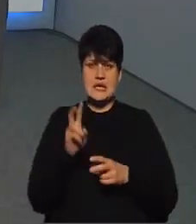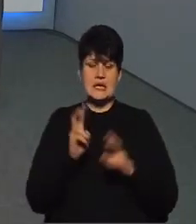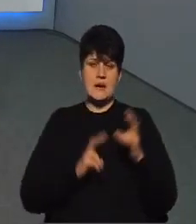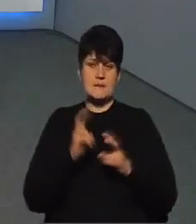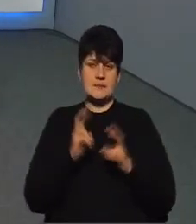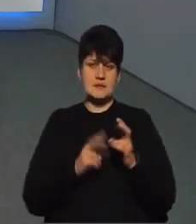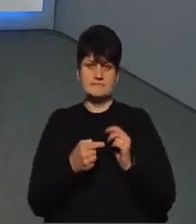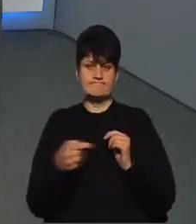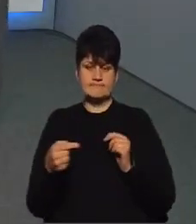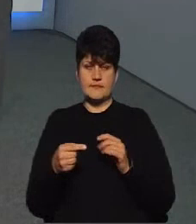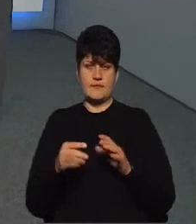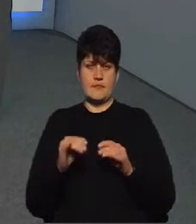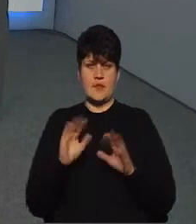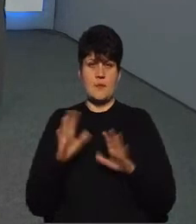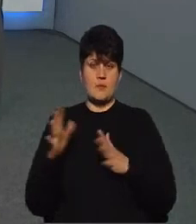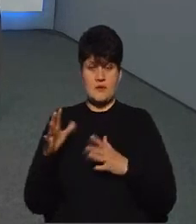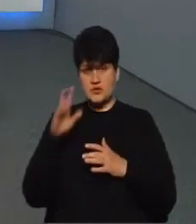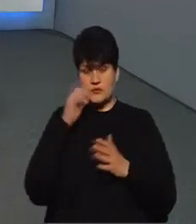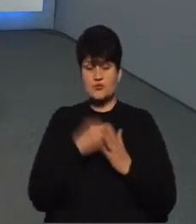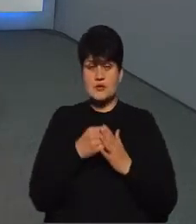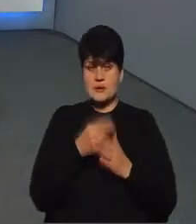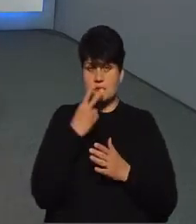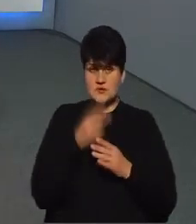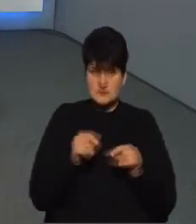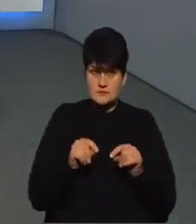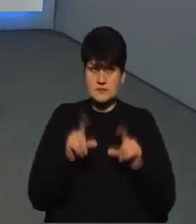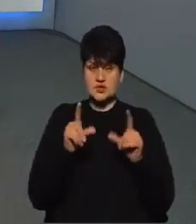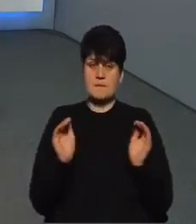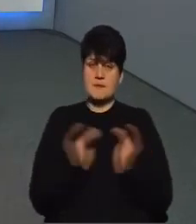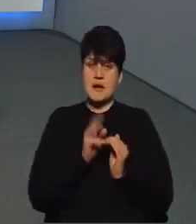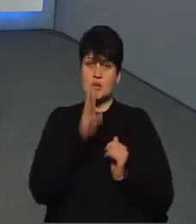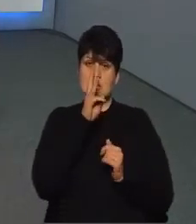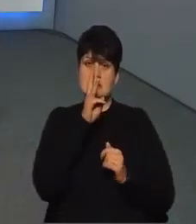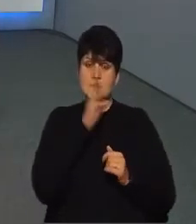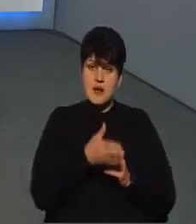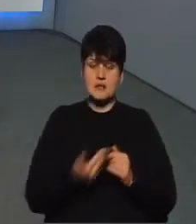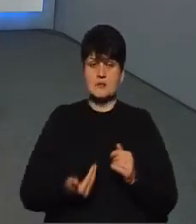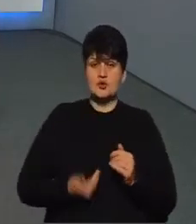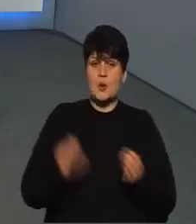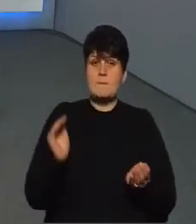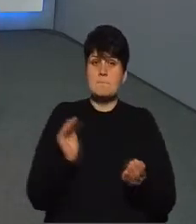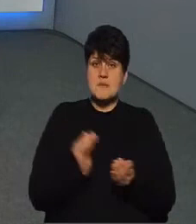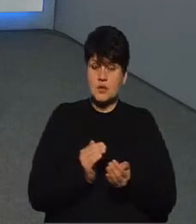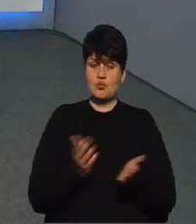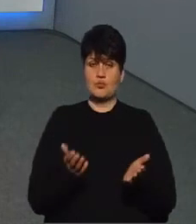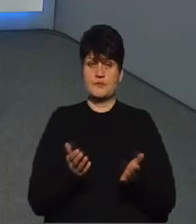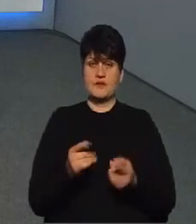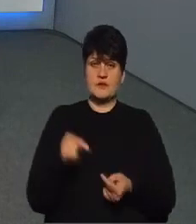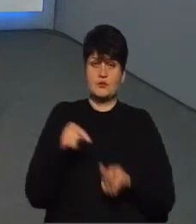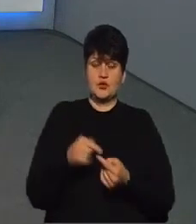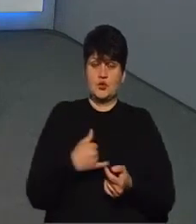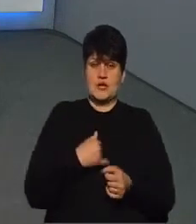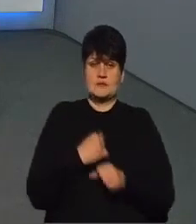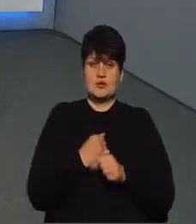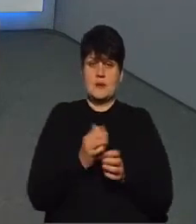тому що в державному бюджеті передбачається і зростання мінімальної заробітної плати, і прожиткового мінімуму. Відповідно, у нас працює більше 500